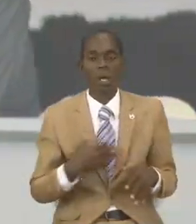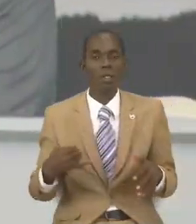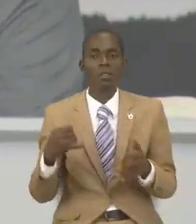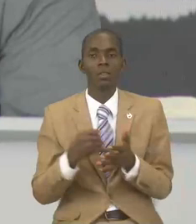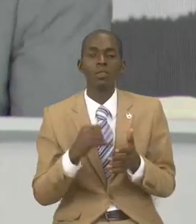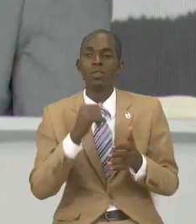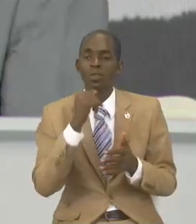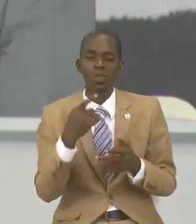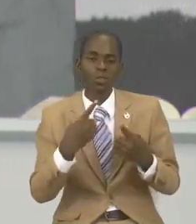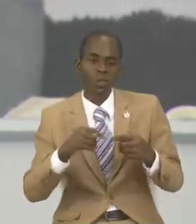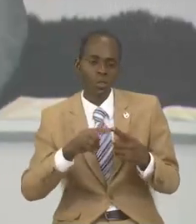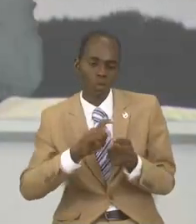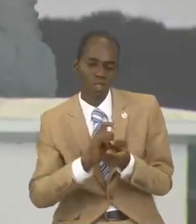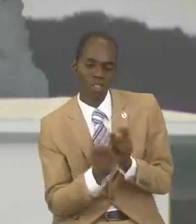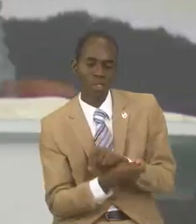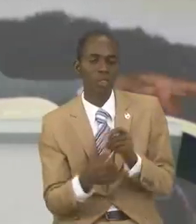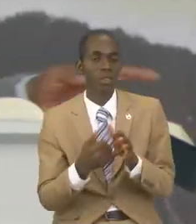Pas civilisé.